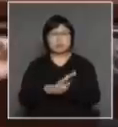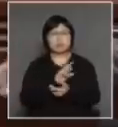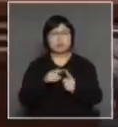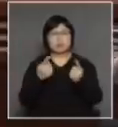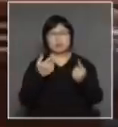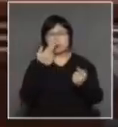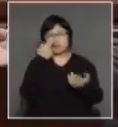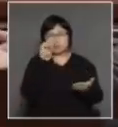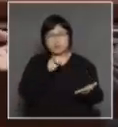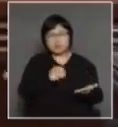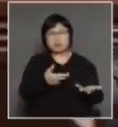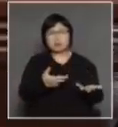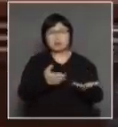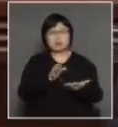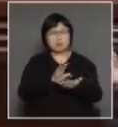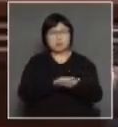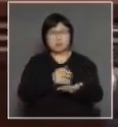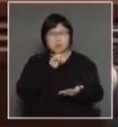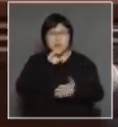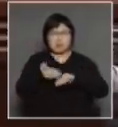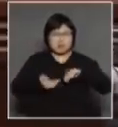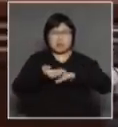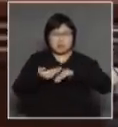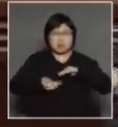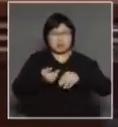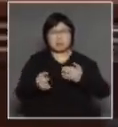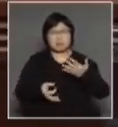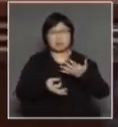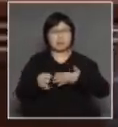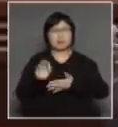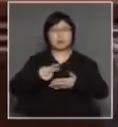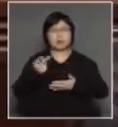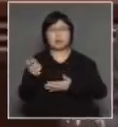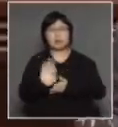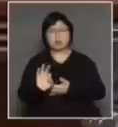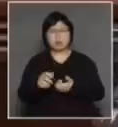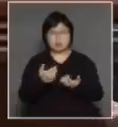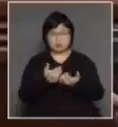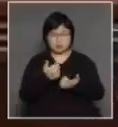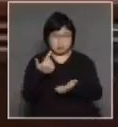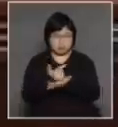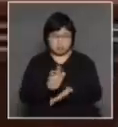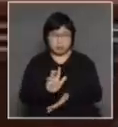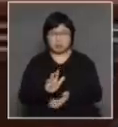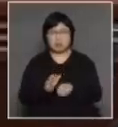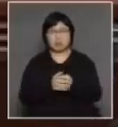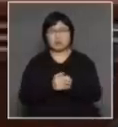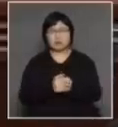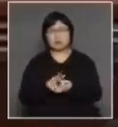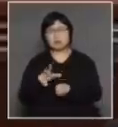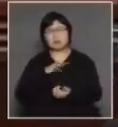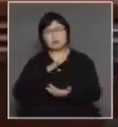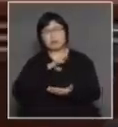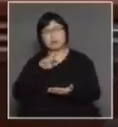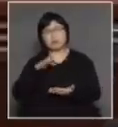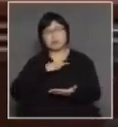同一樣嘢，點解首年都要講咧？就是、因為完全都是冇改進。咁係咪依啲數字係唔重要咧？主席，我啲視乎你點樣睇